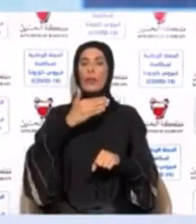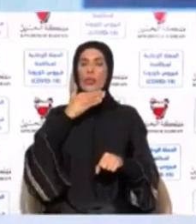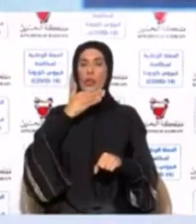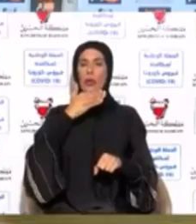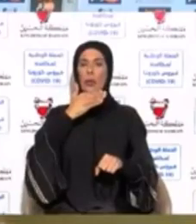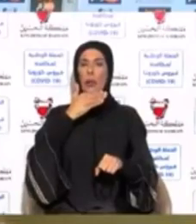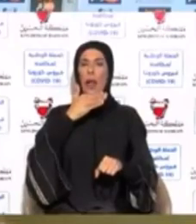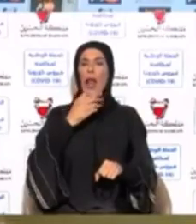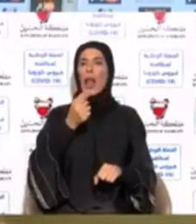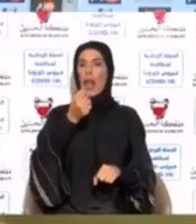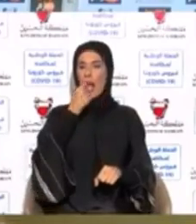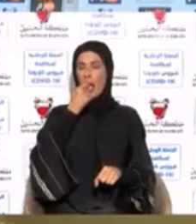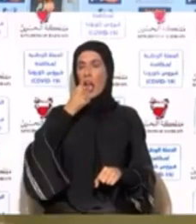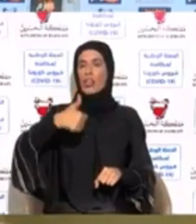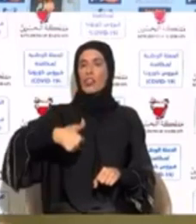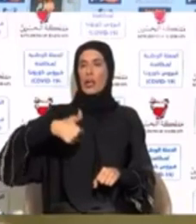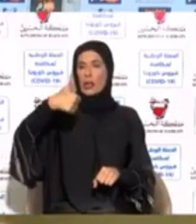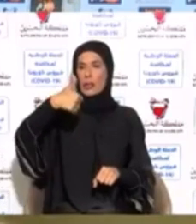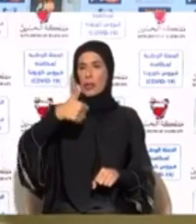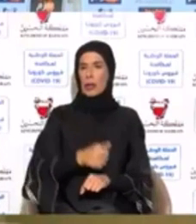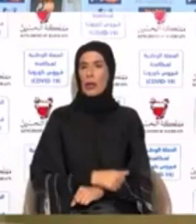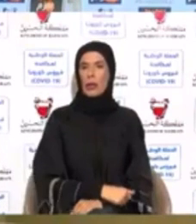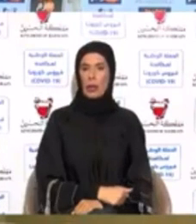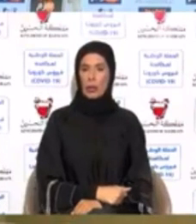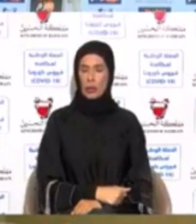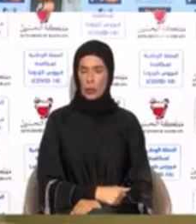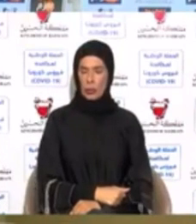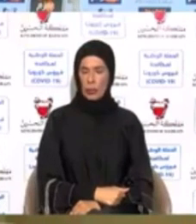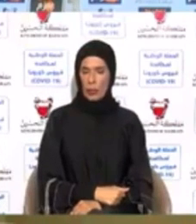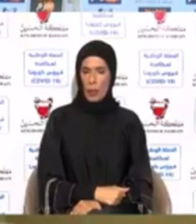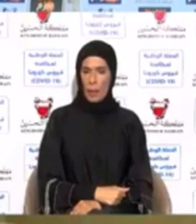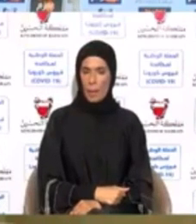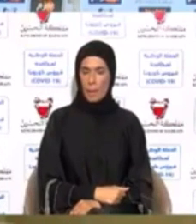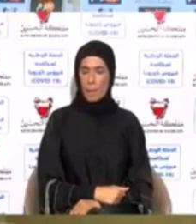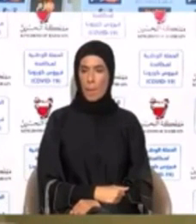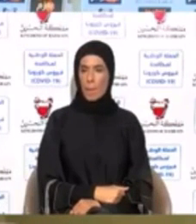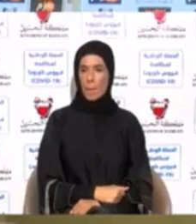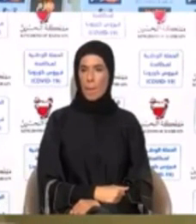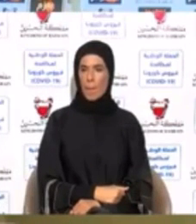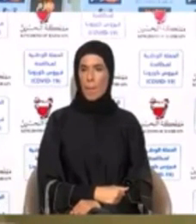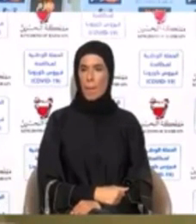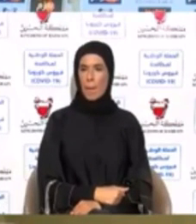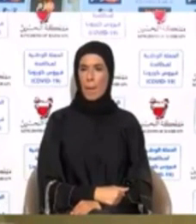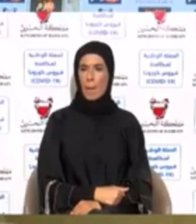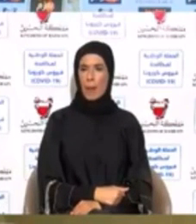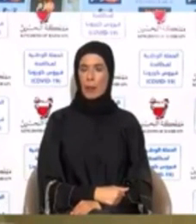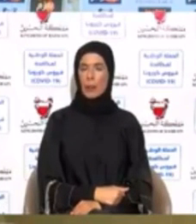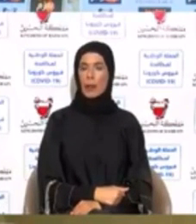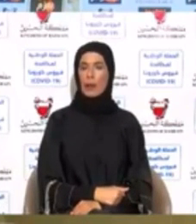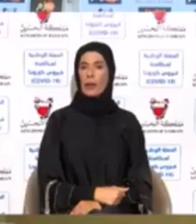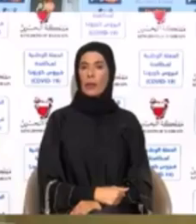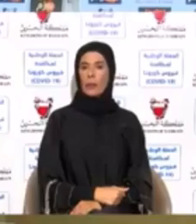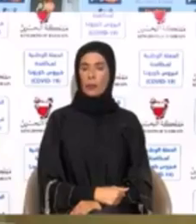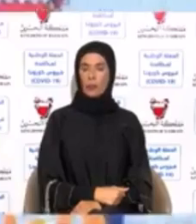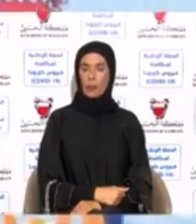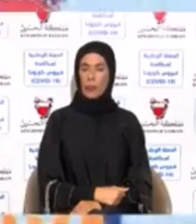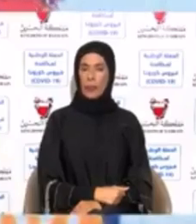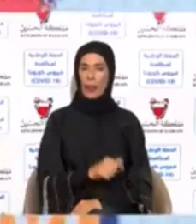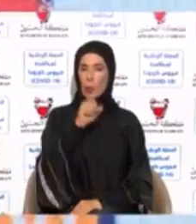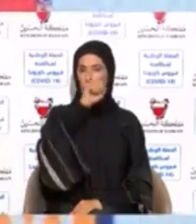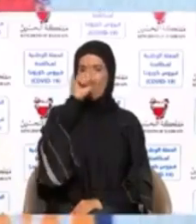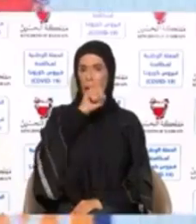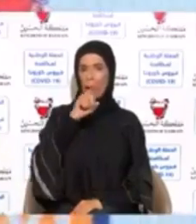لتلقيها العلاج اللازم. نعم. سؤال من الصحفي أيمن شكل من صحيفة الوطن موجه للدكتور وليد